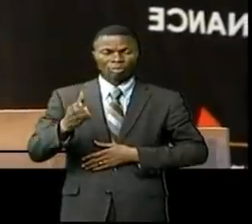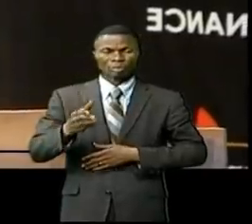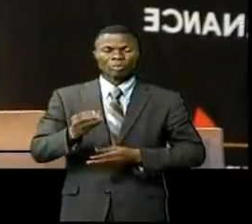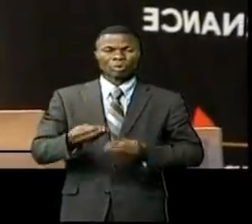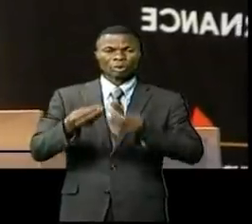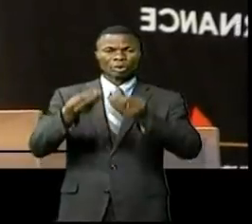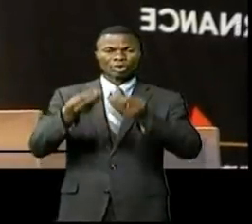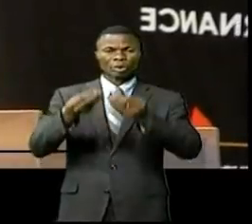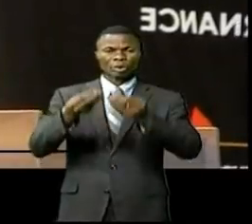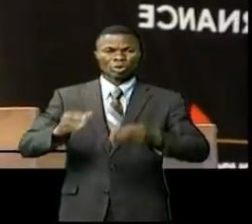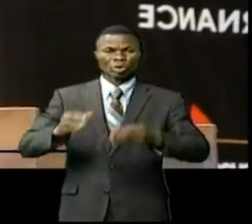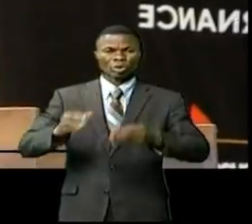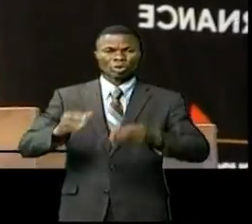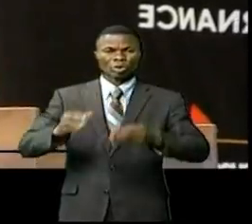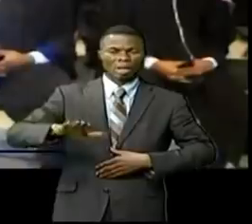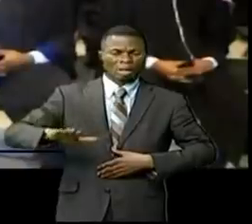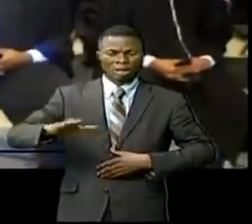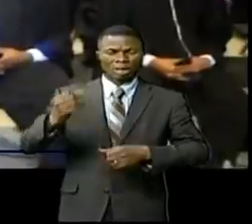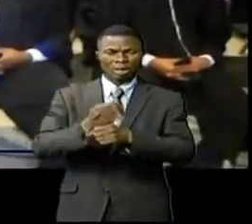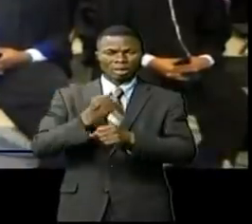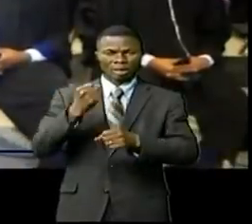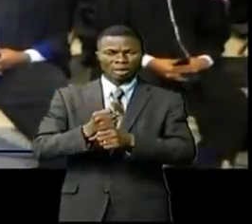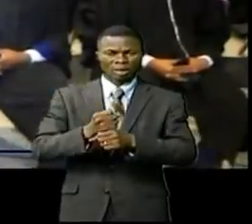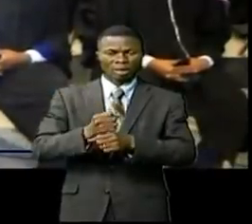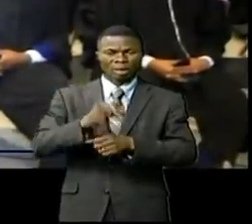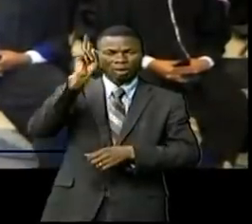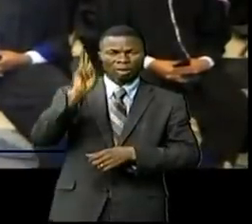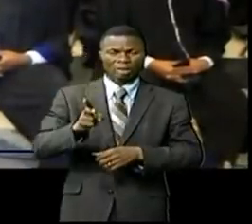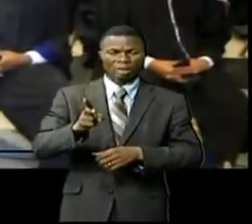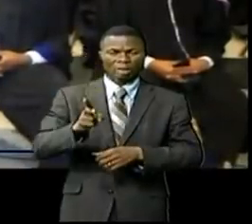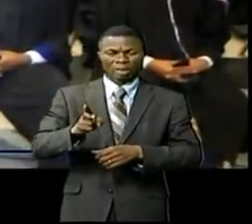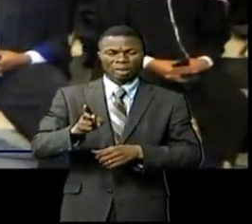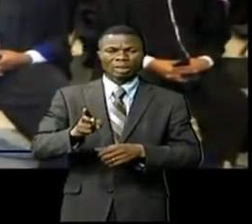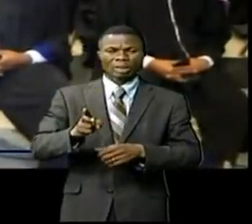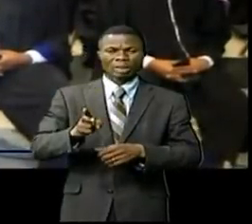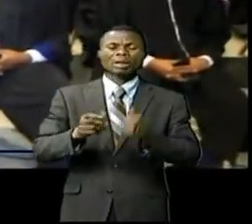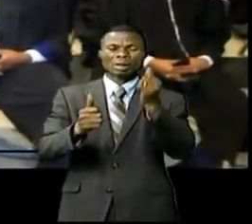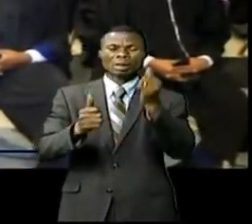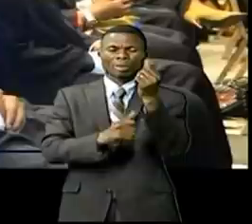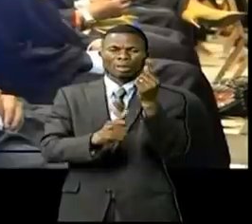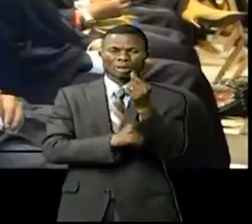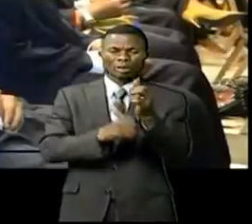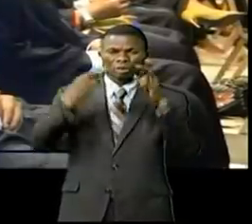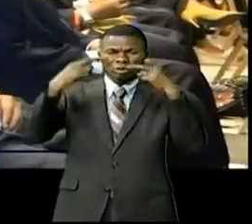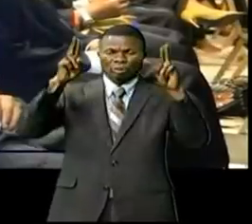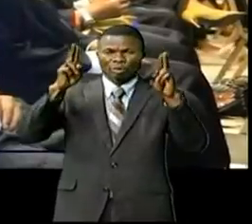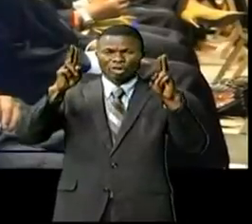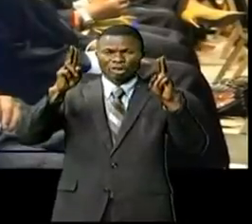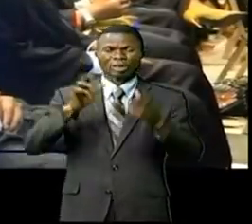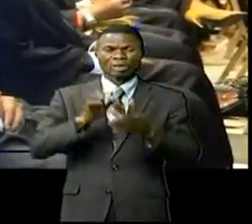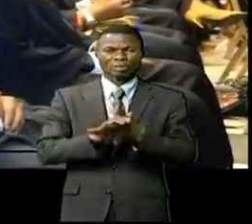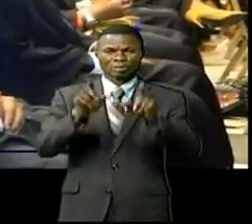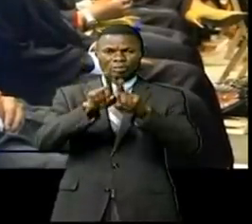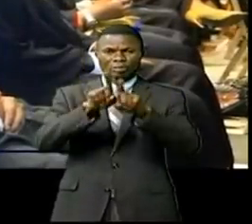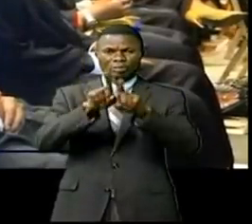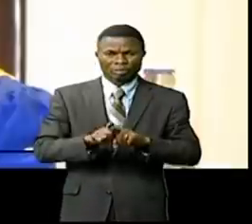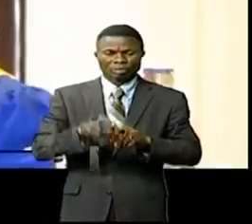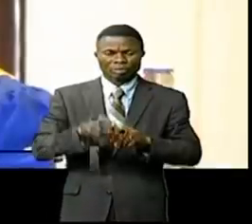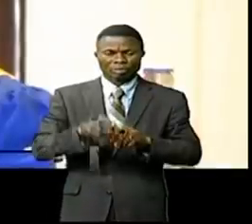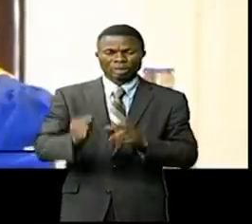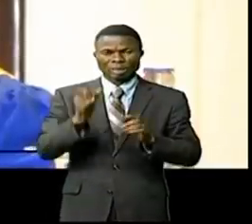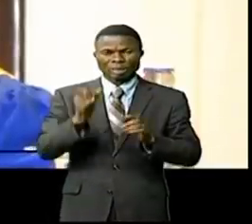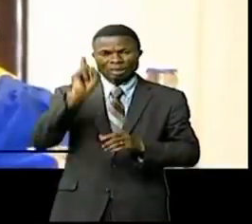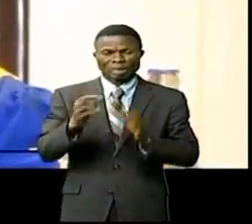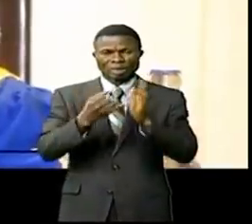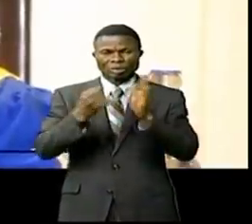les cercles fermés de l'emploi près de 200 lauréats répartis dans plusieurs filières, notamment 173 en